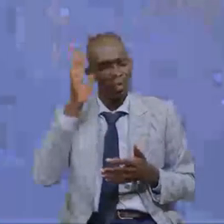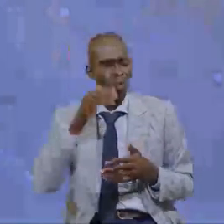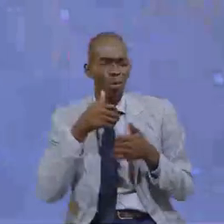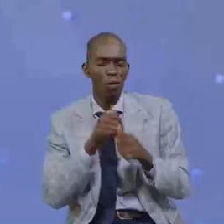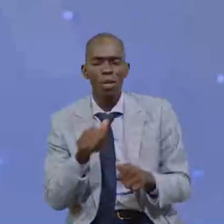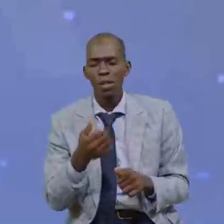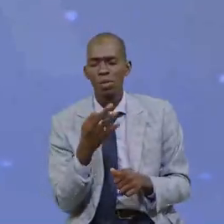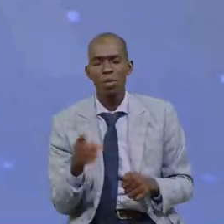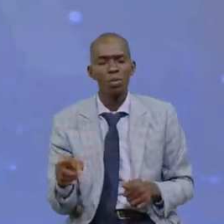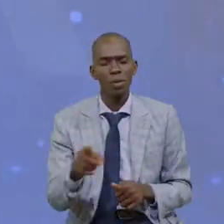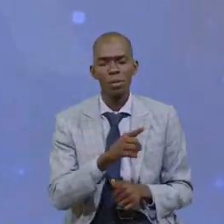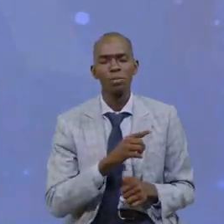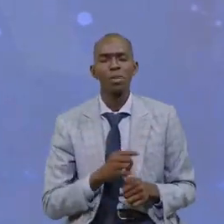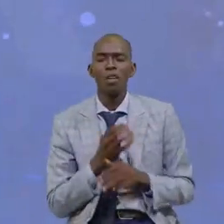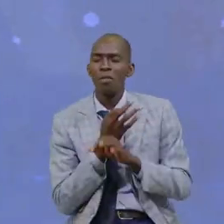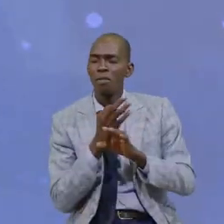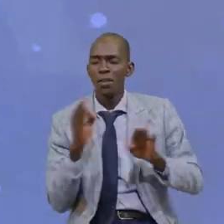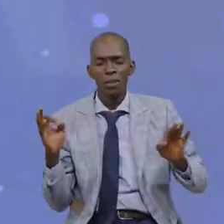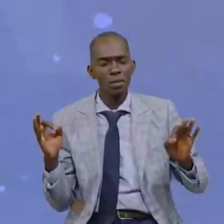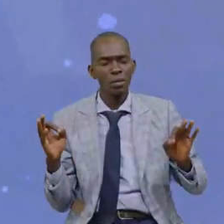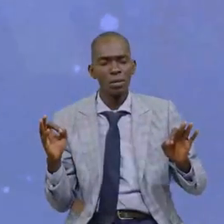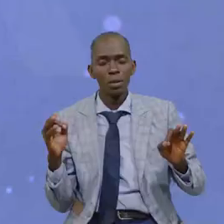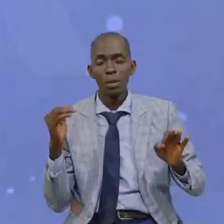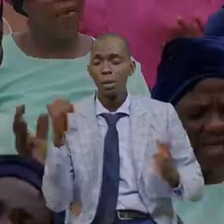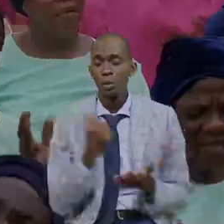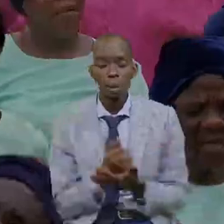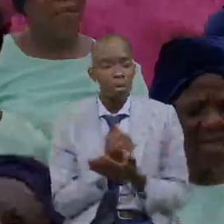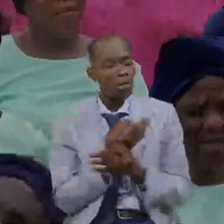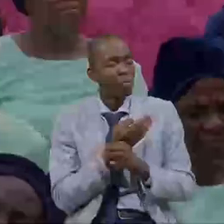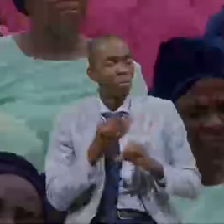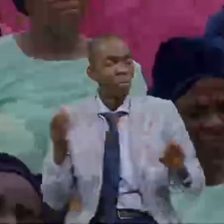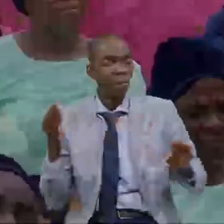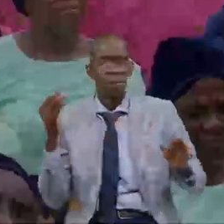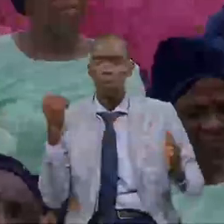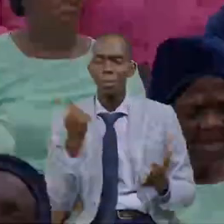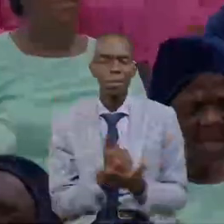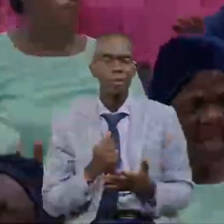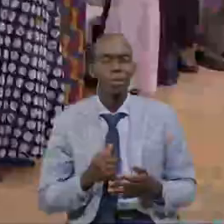ne pourra suivre qui que ce soit. Libre! Libre!